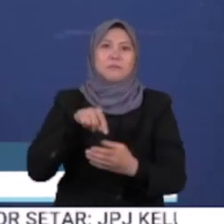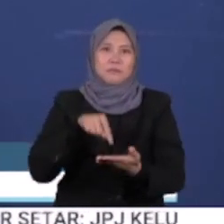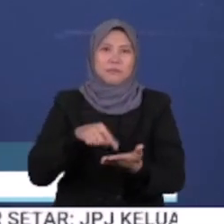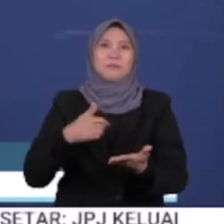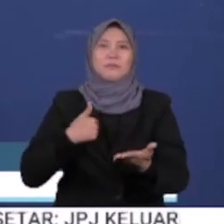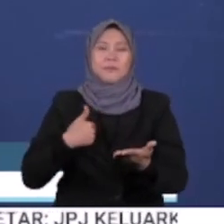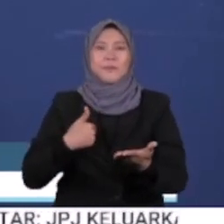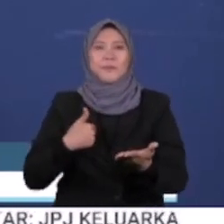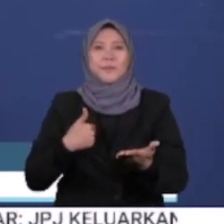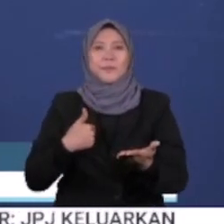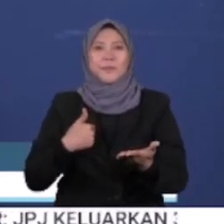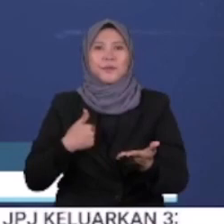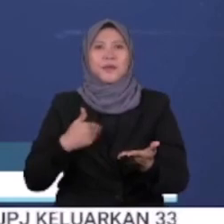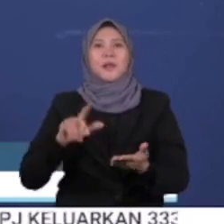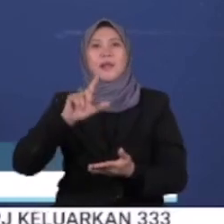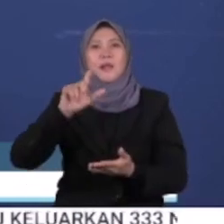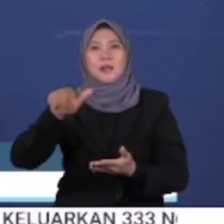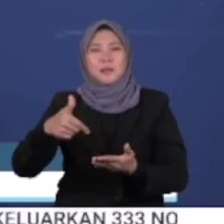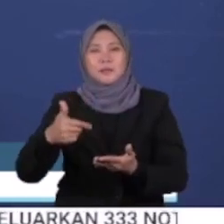jenis